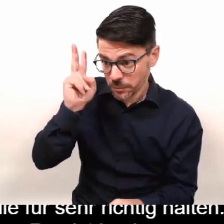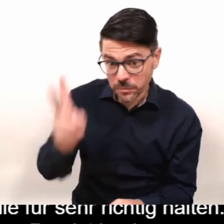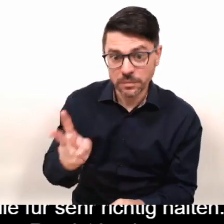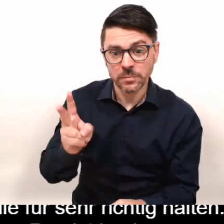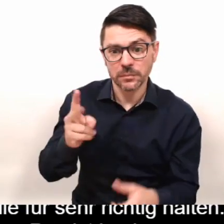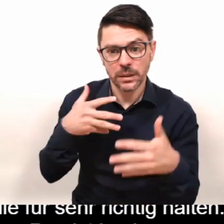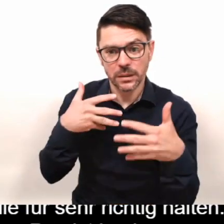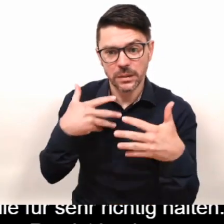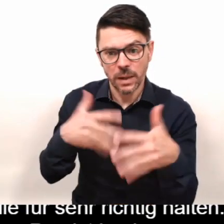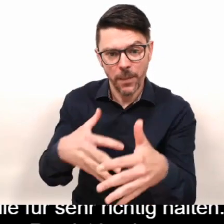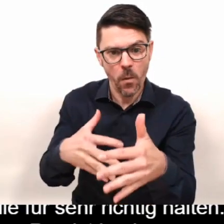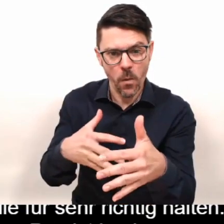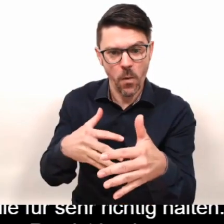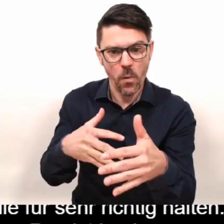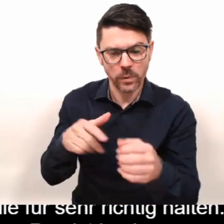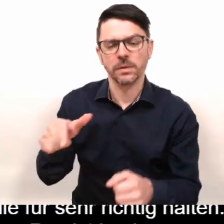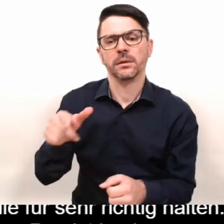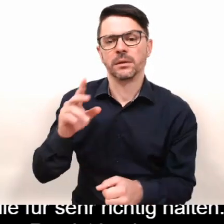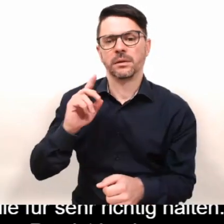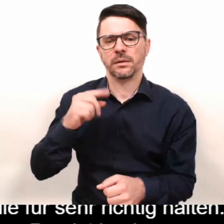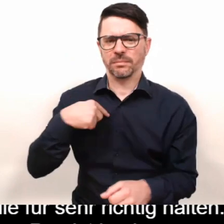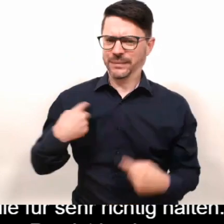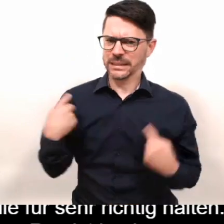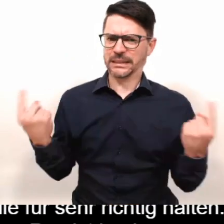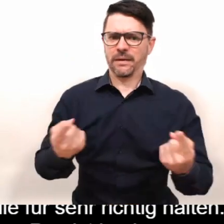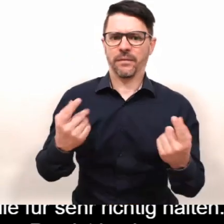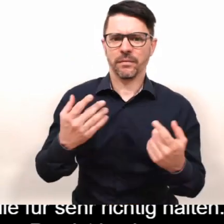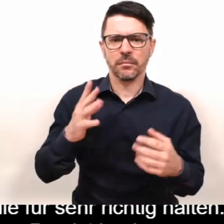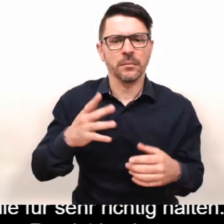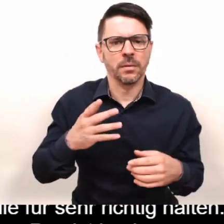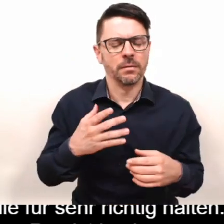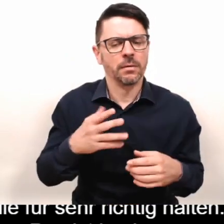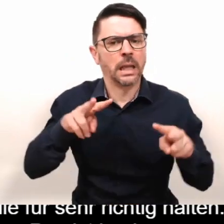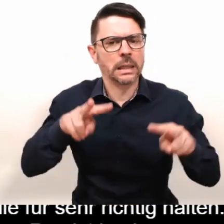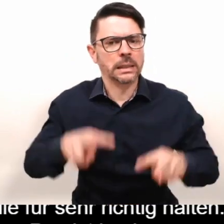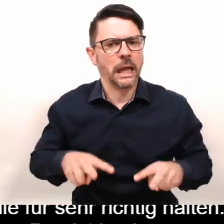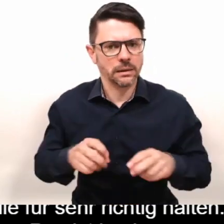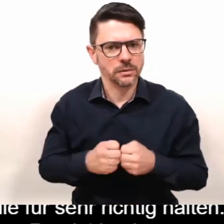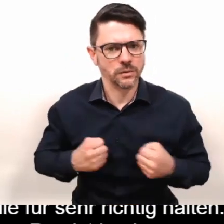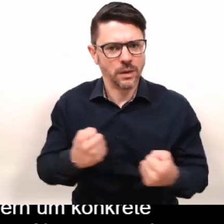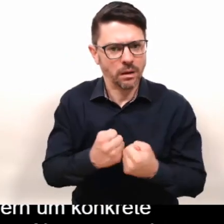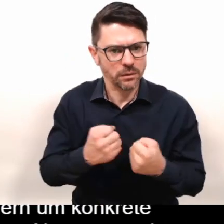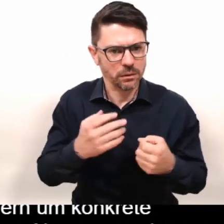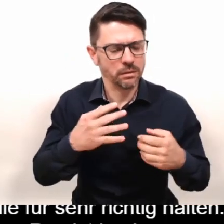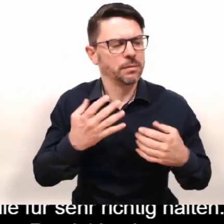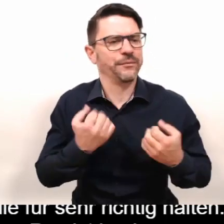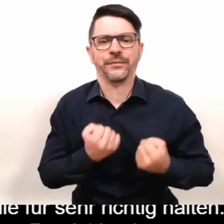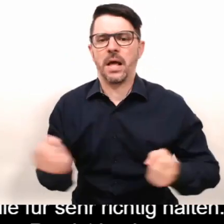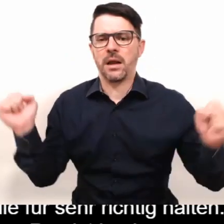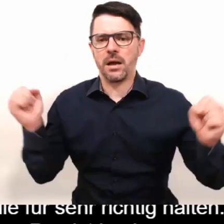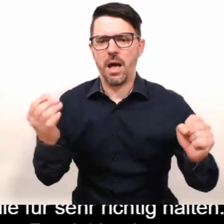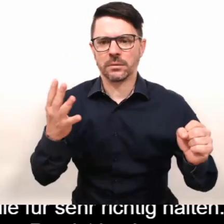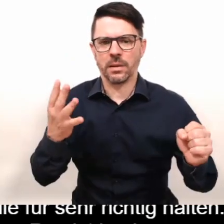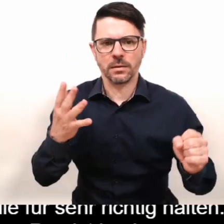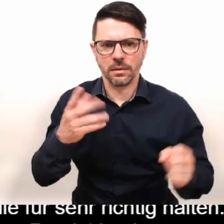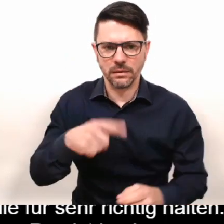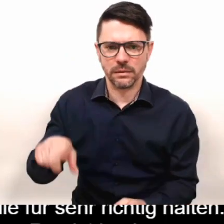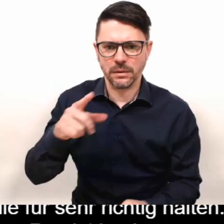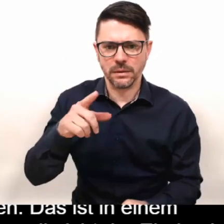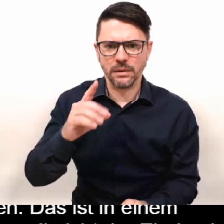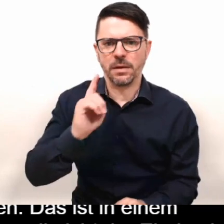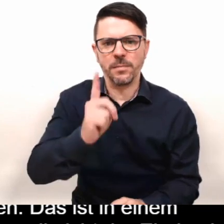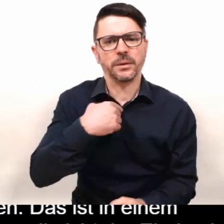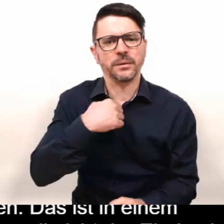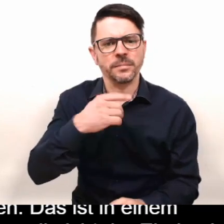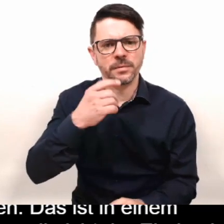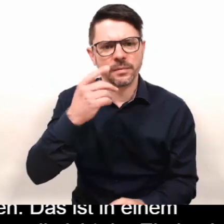auch nicht der Eindruck entstehen, wir wollen jetzt ausgerechnet diese Meinungsäußerung unterdrücken. Und das macht das Ganze sehr sensibel. Gleichzeitig kann es aber